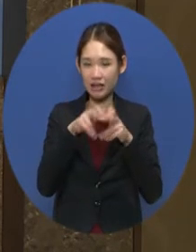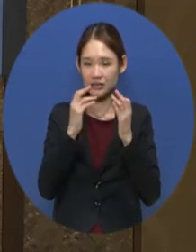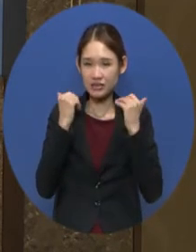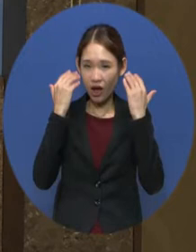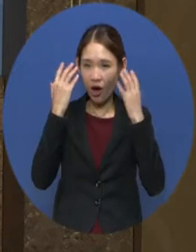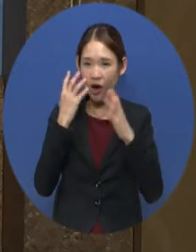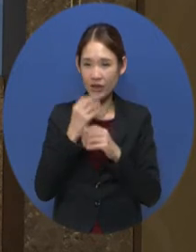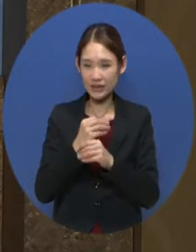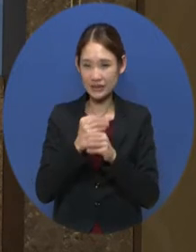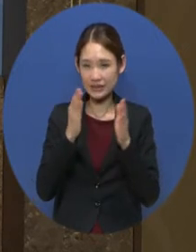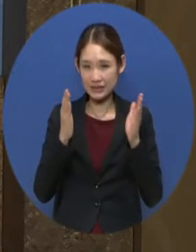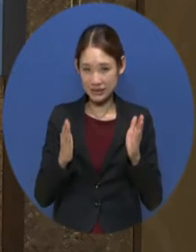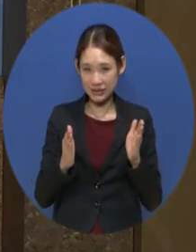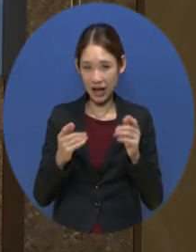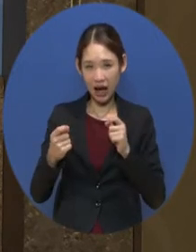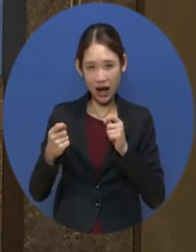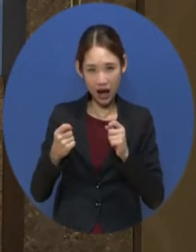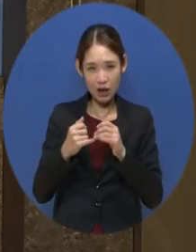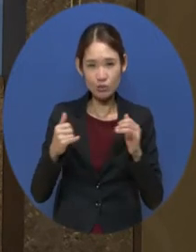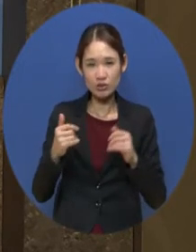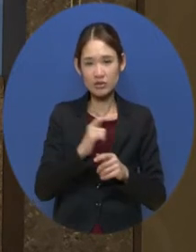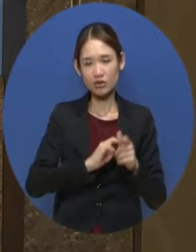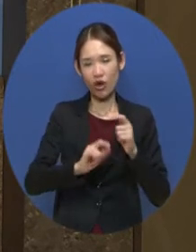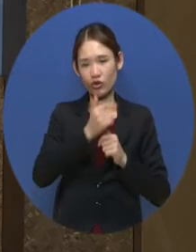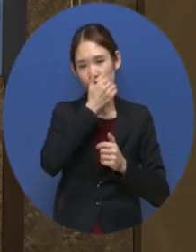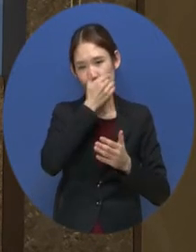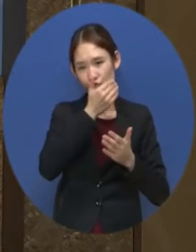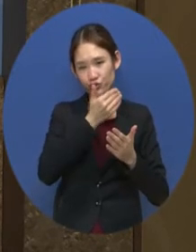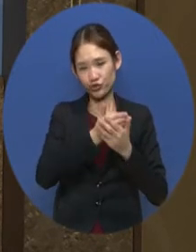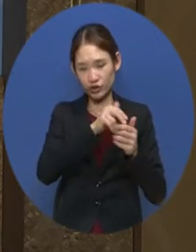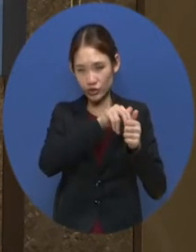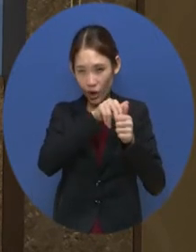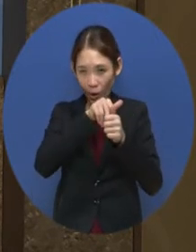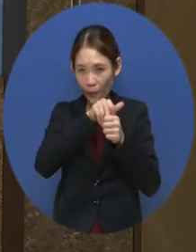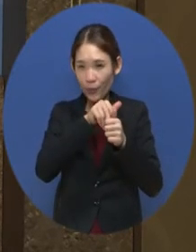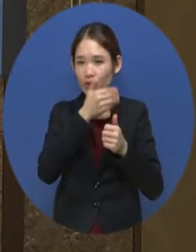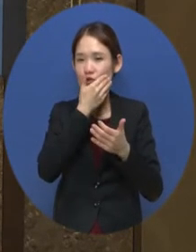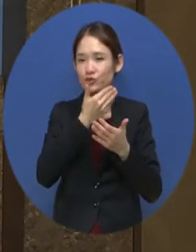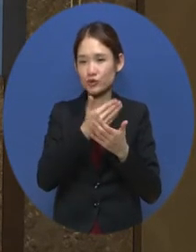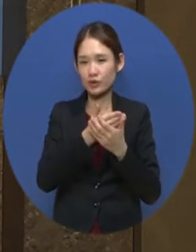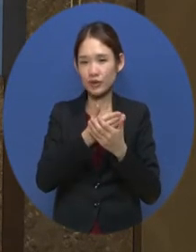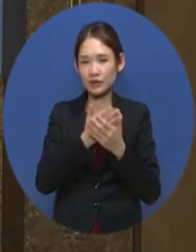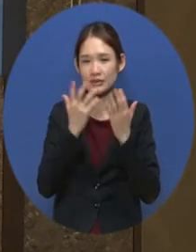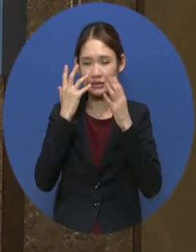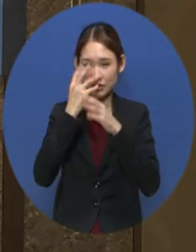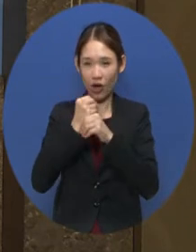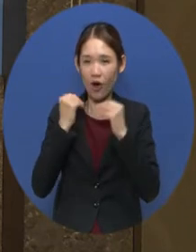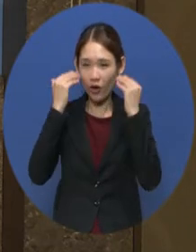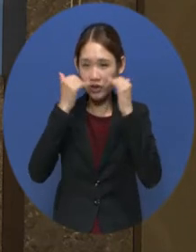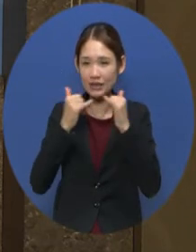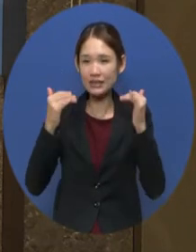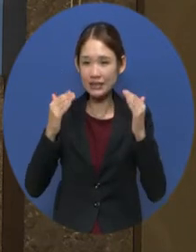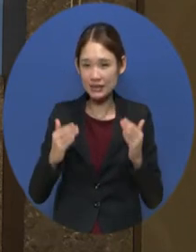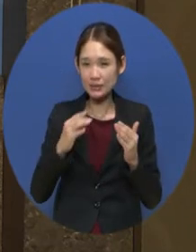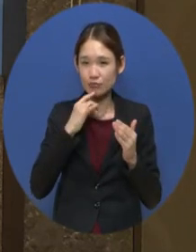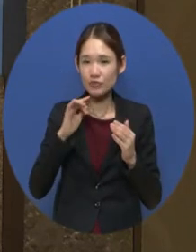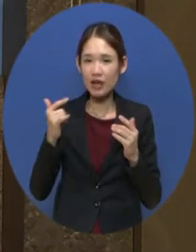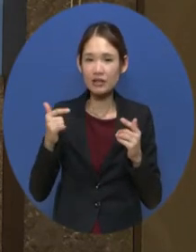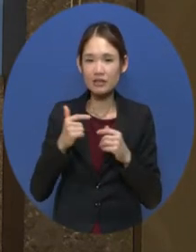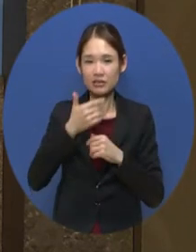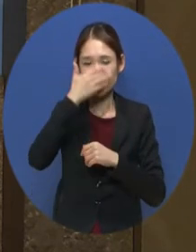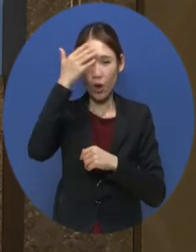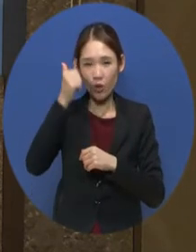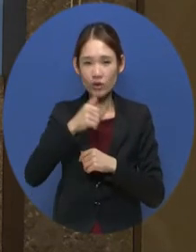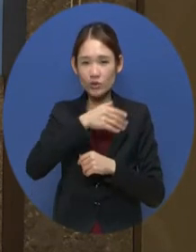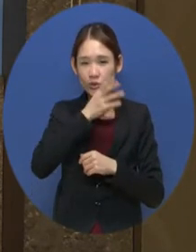성인기에 이르신 분들에게 더욱더 중요한 것은 정보겠죠. 물론 이게 성인뿐만이 아니라 뭐